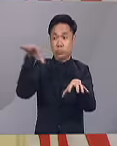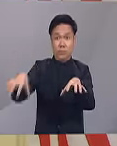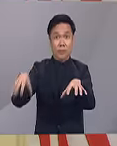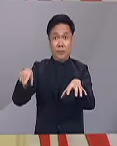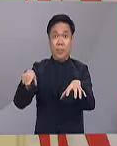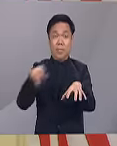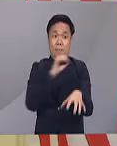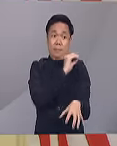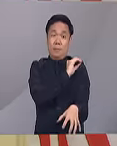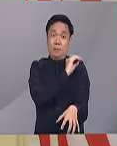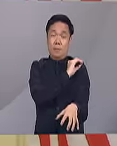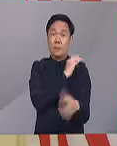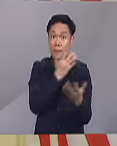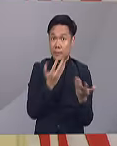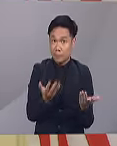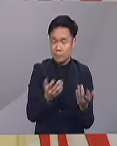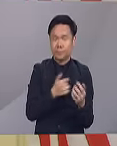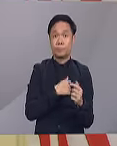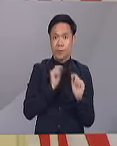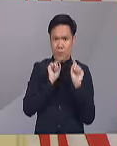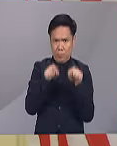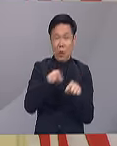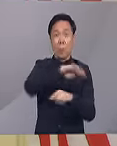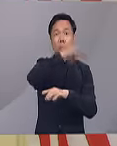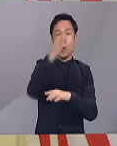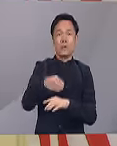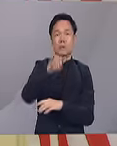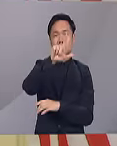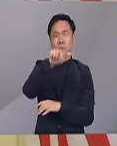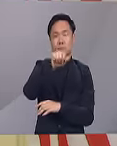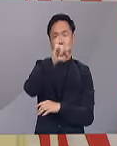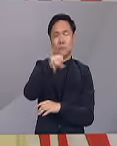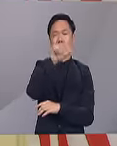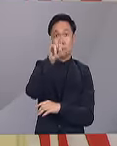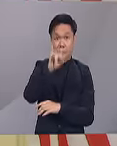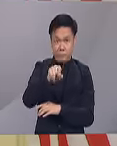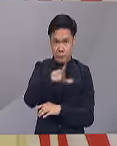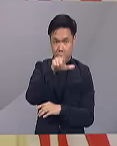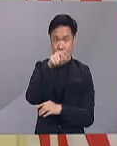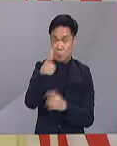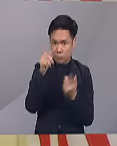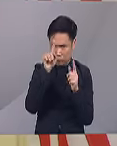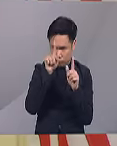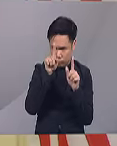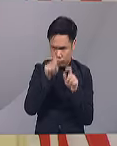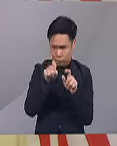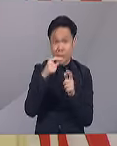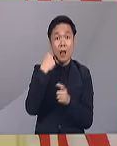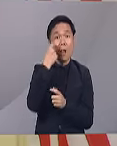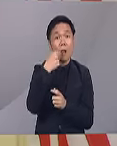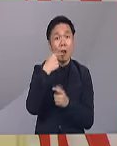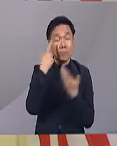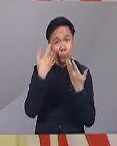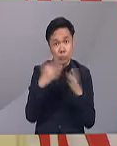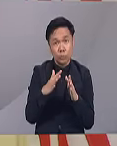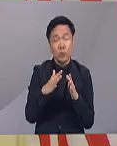test, terutamanya di depo Bukit Jalil. Kita telah buat test dan setakat hari